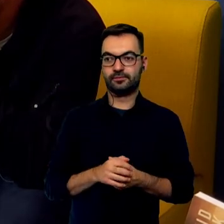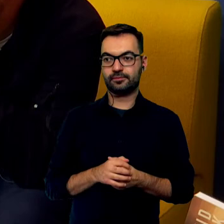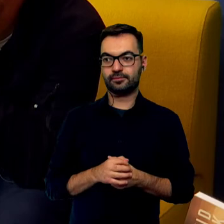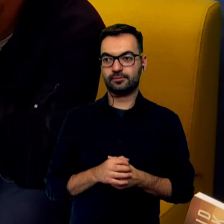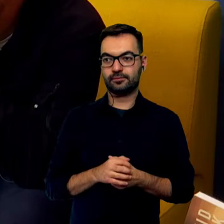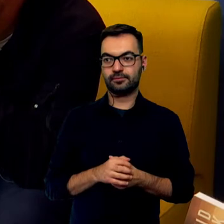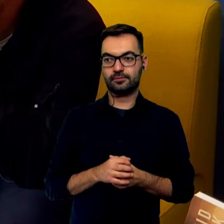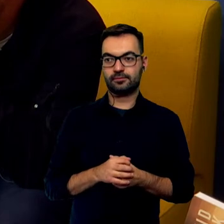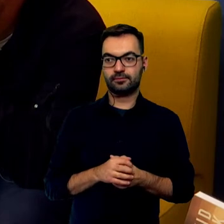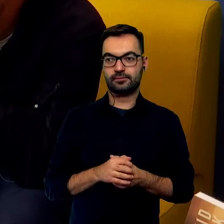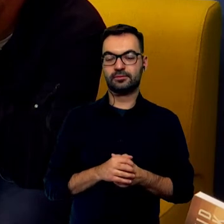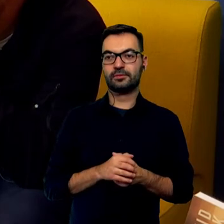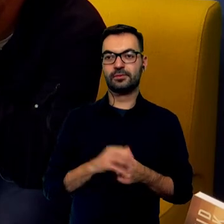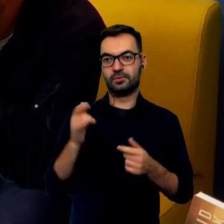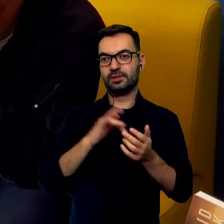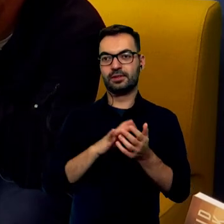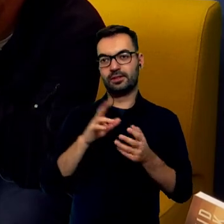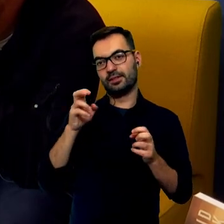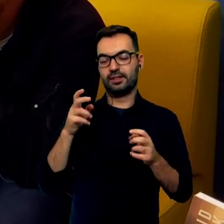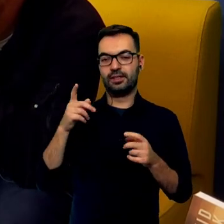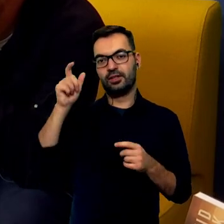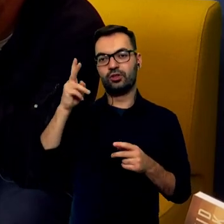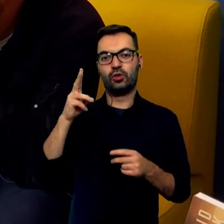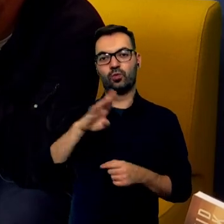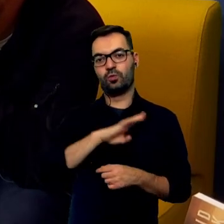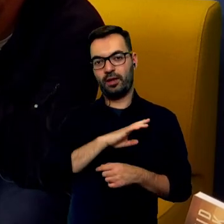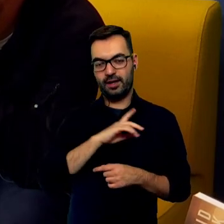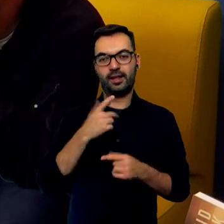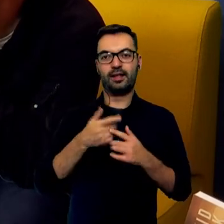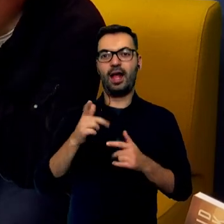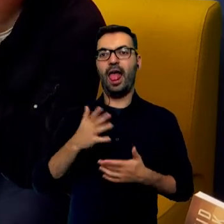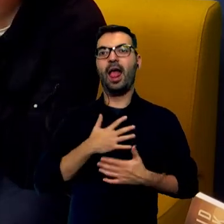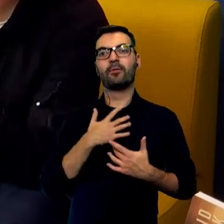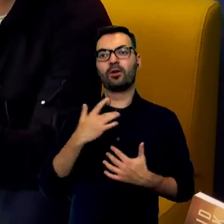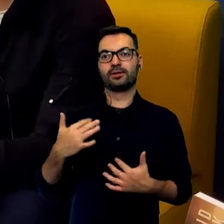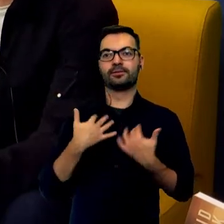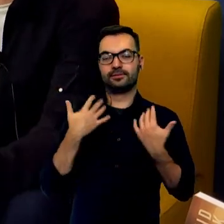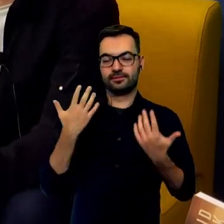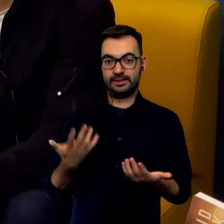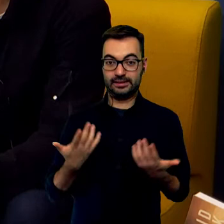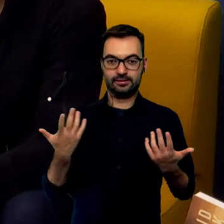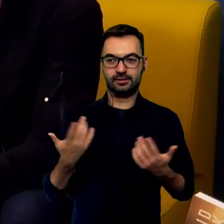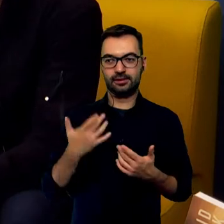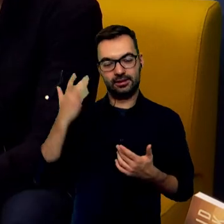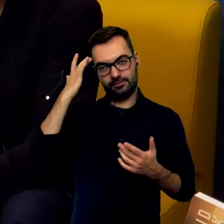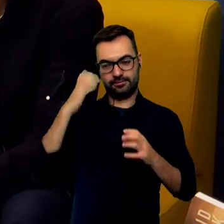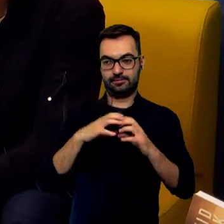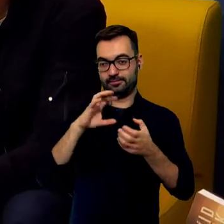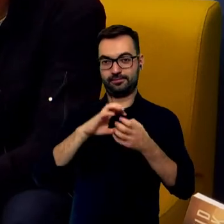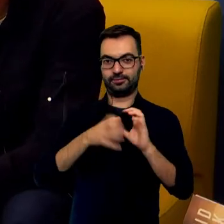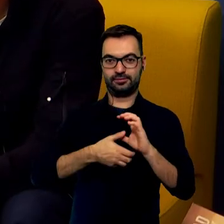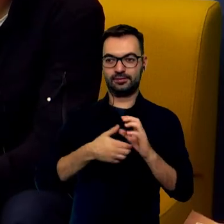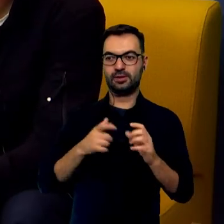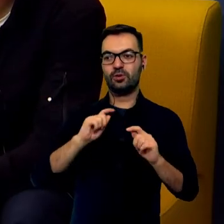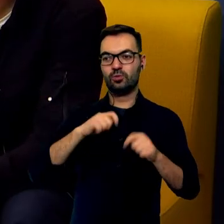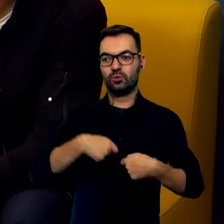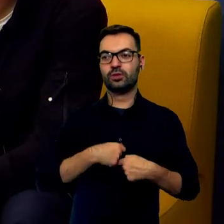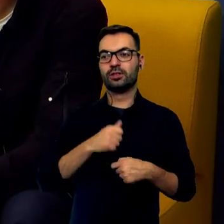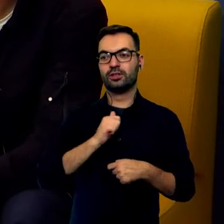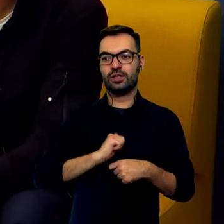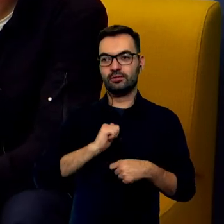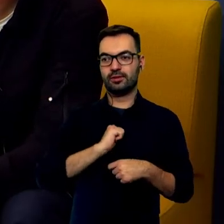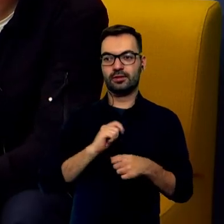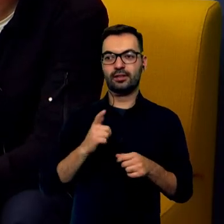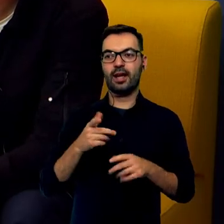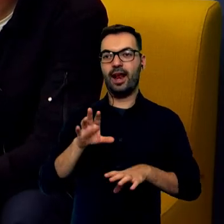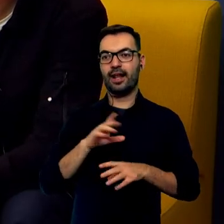jakby wprojektować na przykład śmierć danego człowieka i emocje z tym związane. No i to jest tak naprawdę zmuszanie swojego